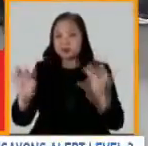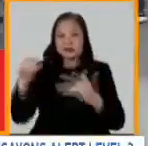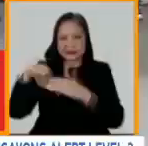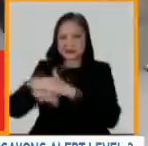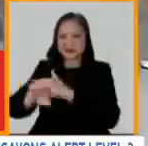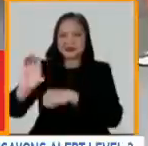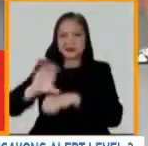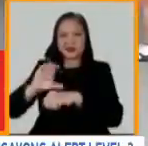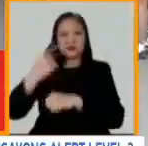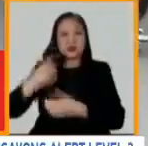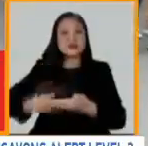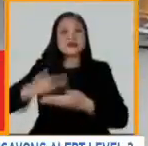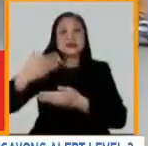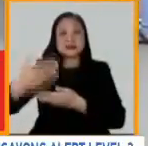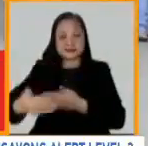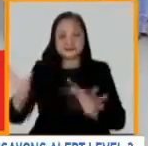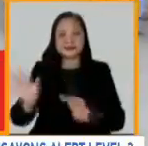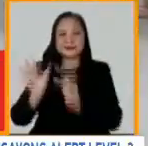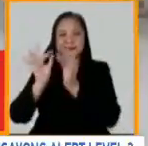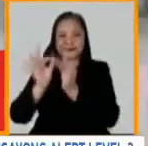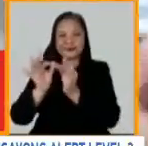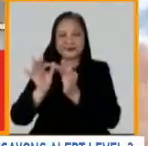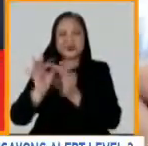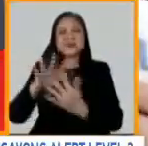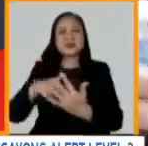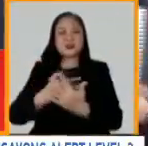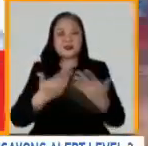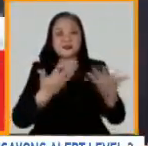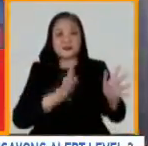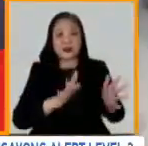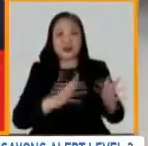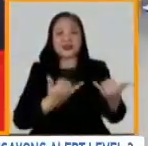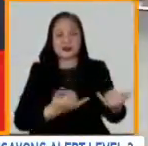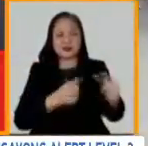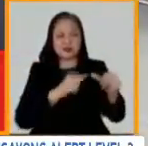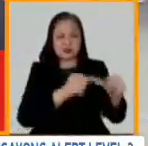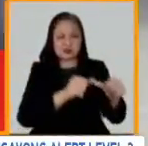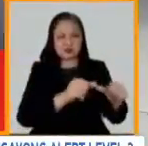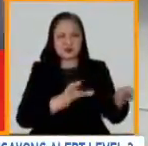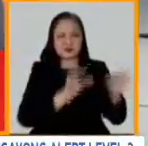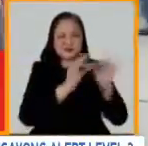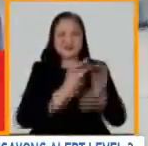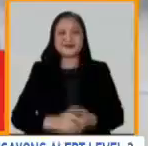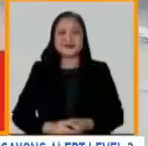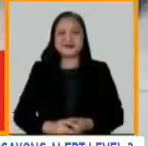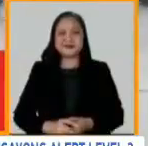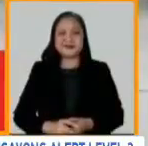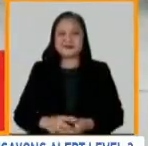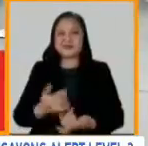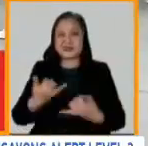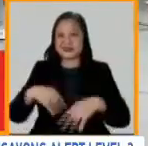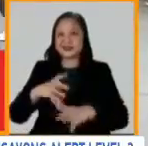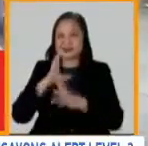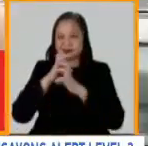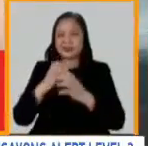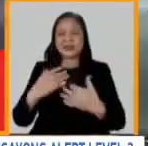na misa na nakaschedule matapos yung ongoing ngayon. At mahigpit pa rin yung panuntunan sa health and safety protocols,